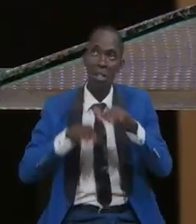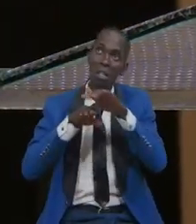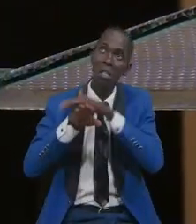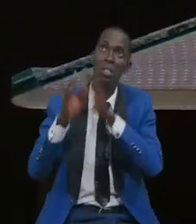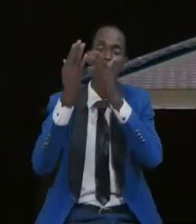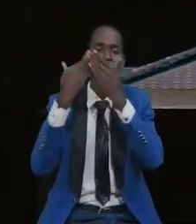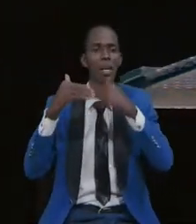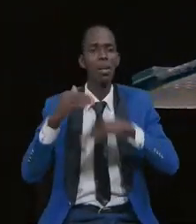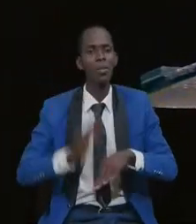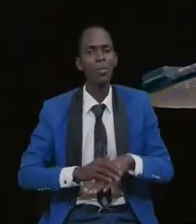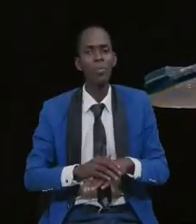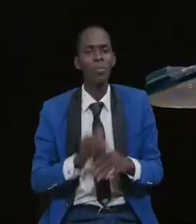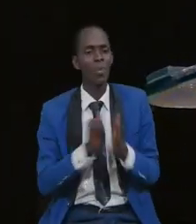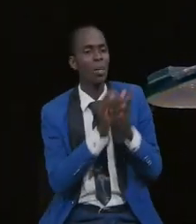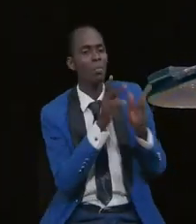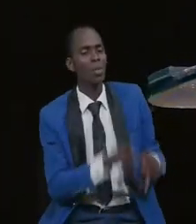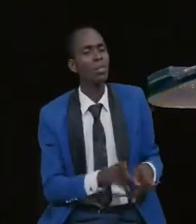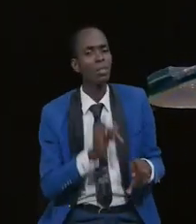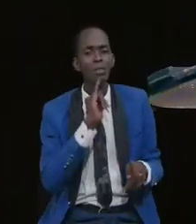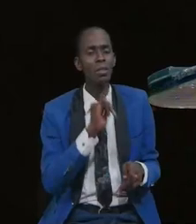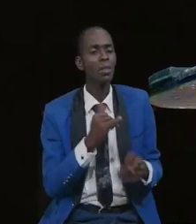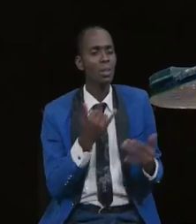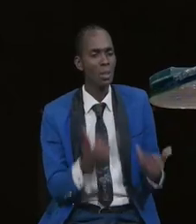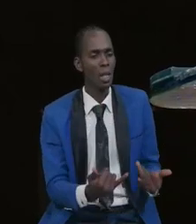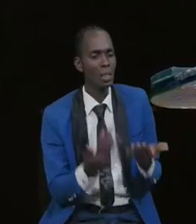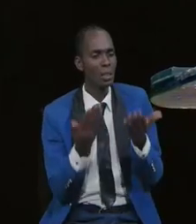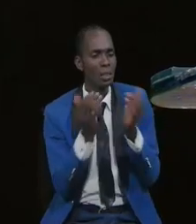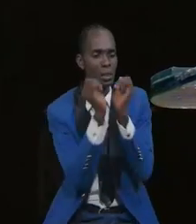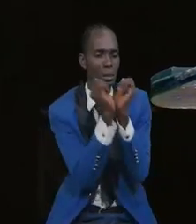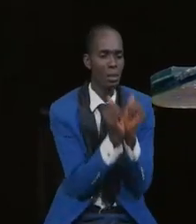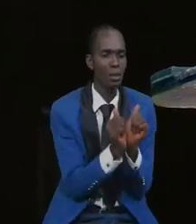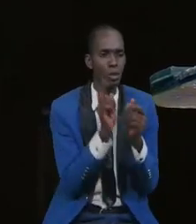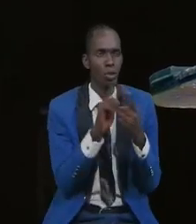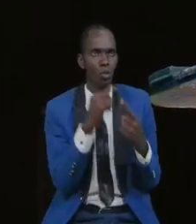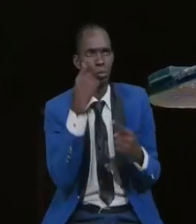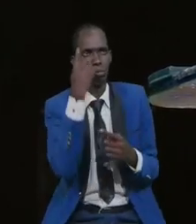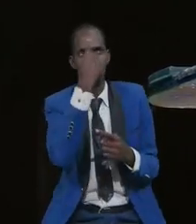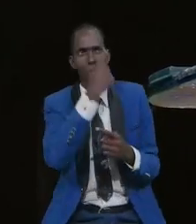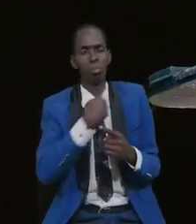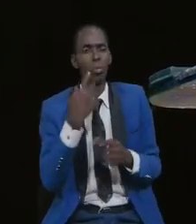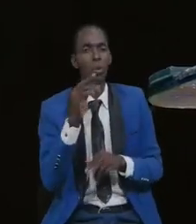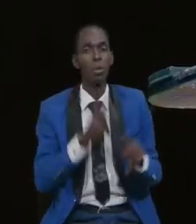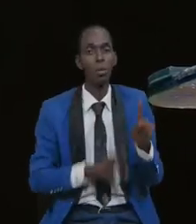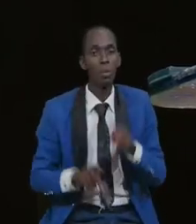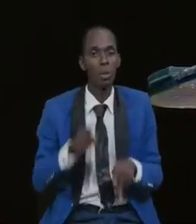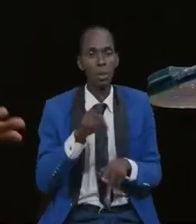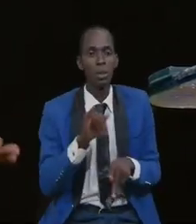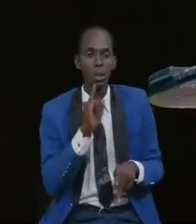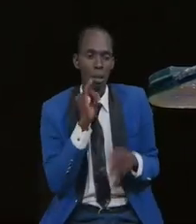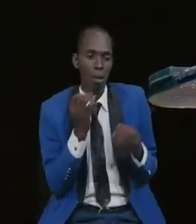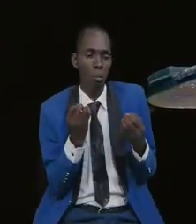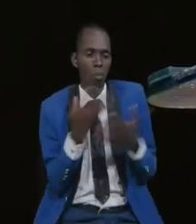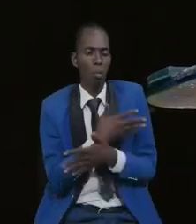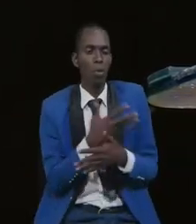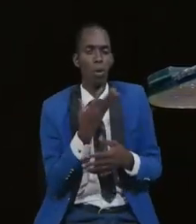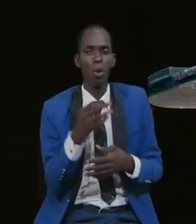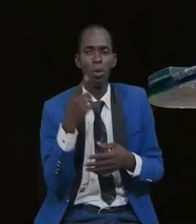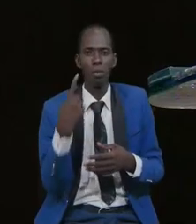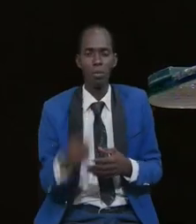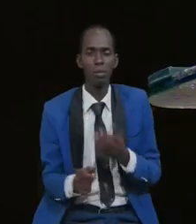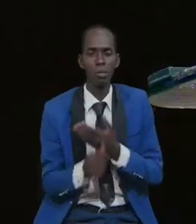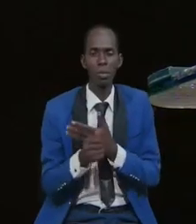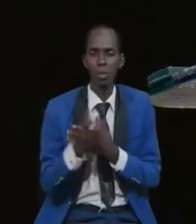Il est un esclave au visage des gens. Il est un esclave à la terreur que représentent les gens.